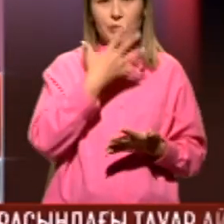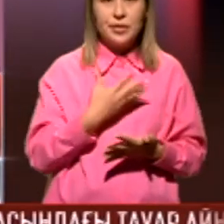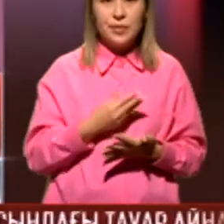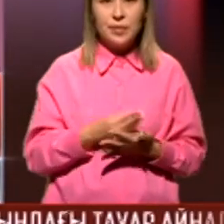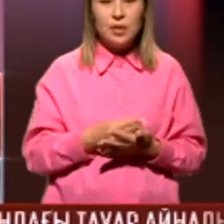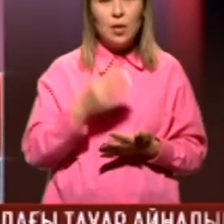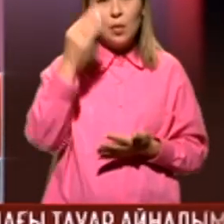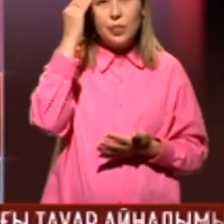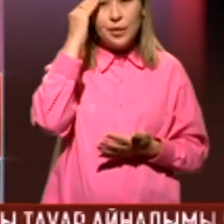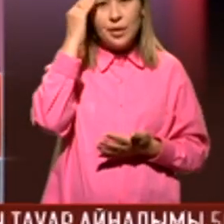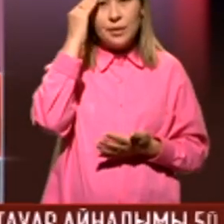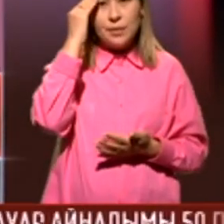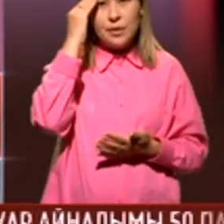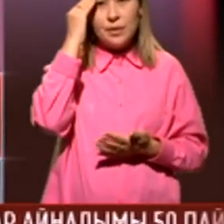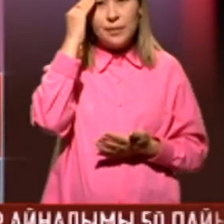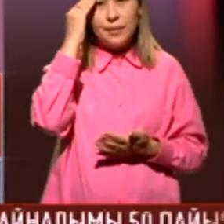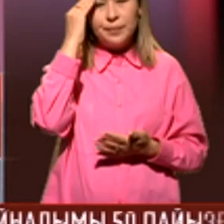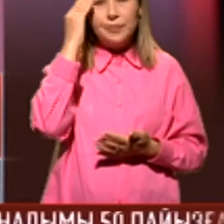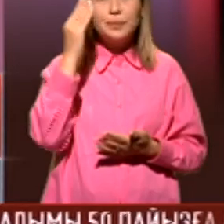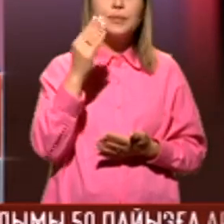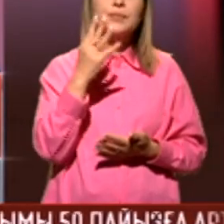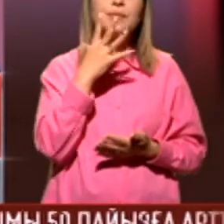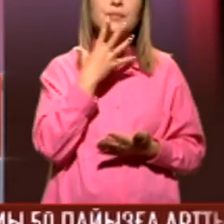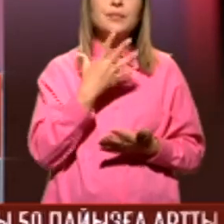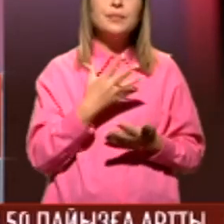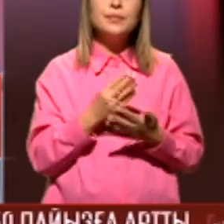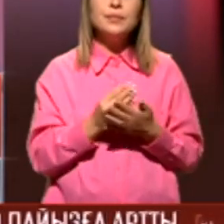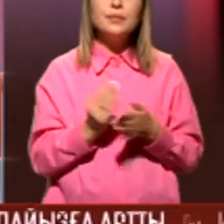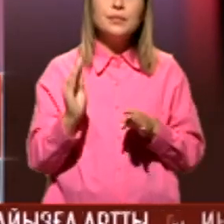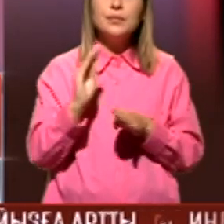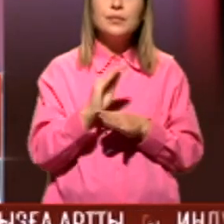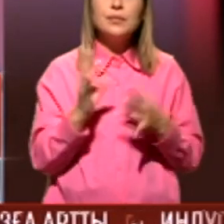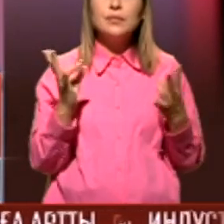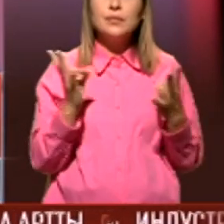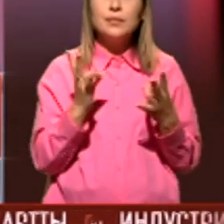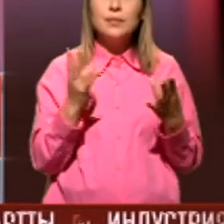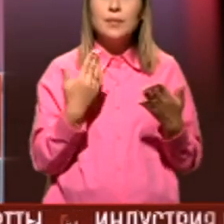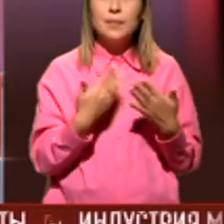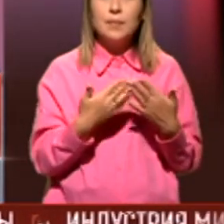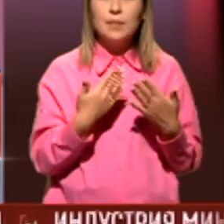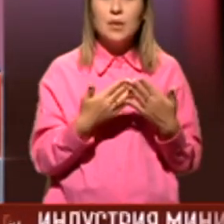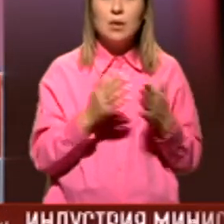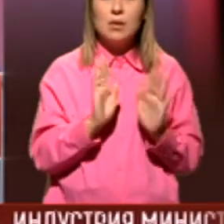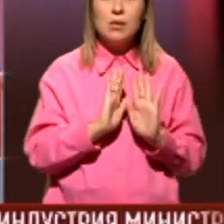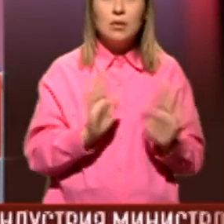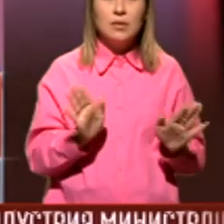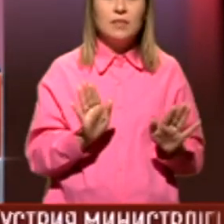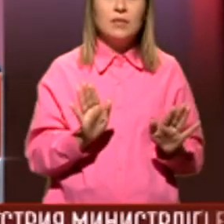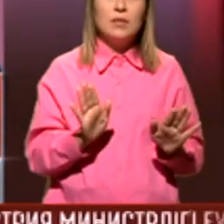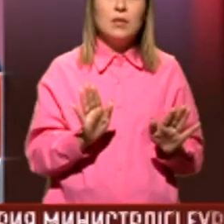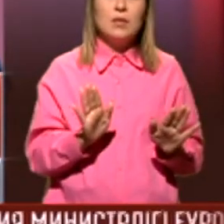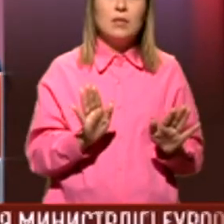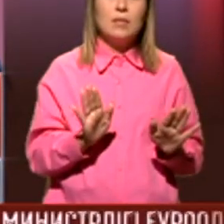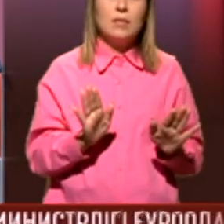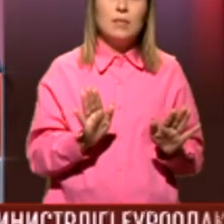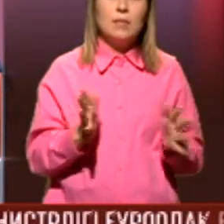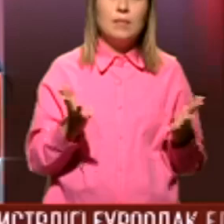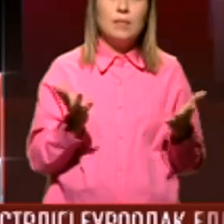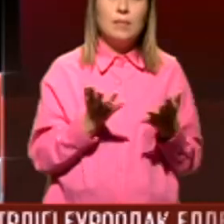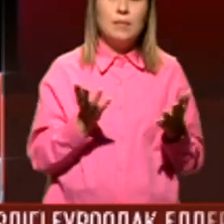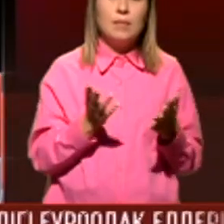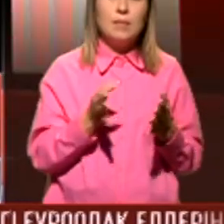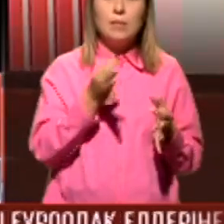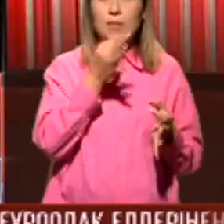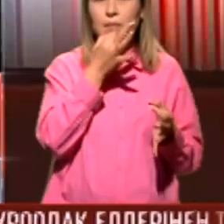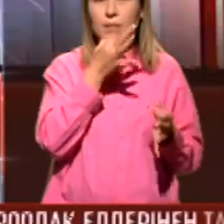өзіміздің көзқарасымызды, өзіміздің көзқарасымызды орната алуымыз керек. Біз тек қана ана ақпараттардың ағынына қарай қалай болса солай